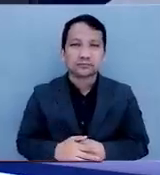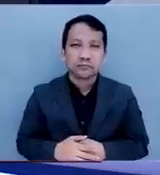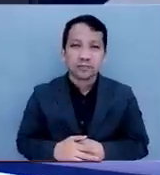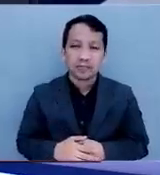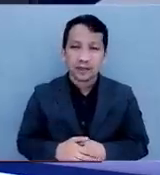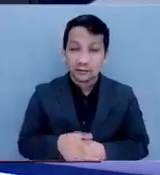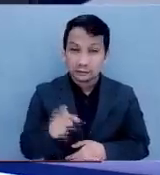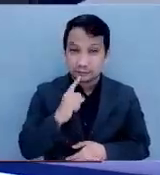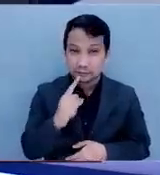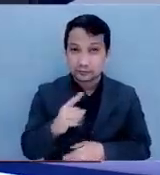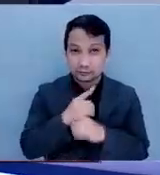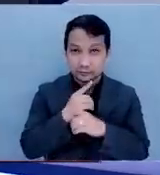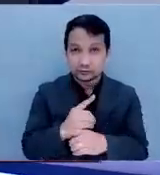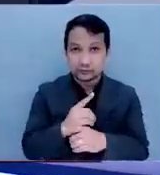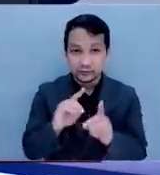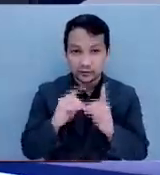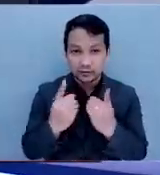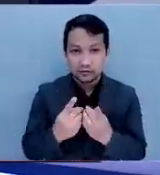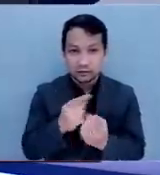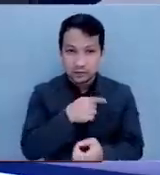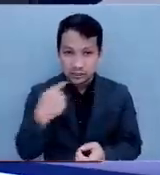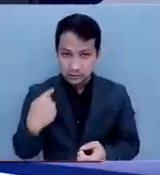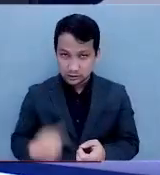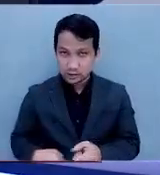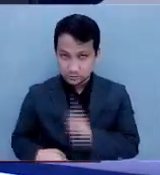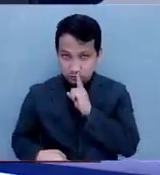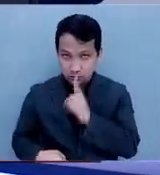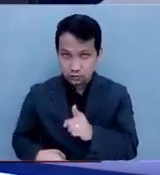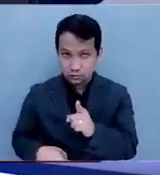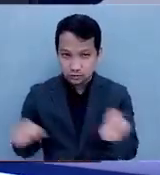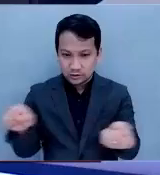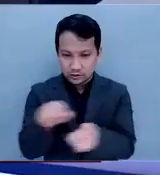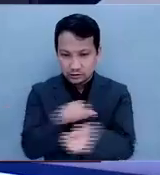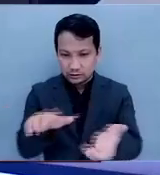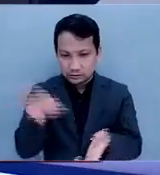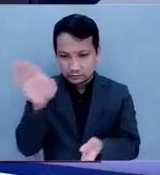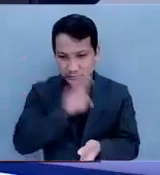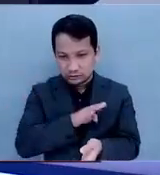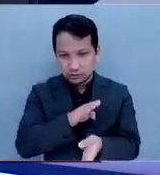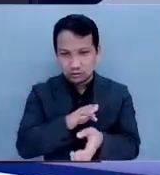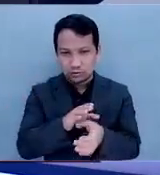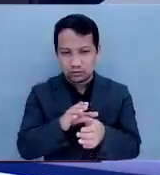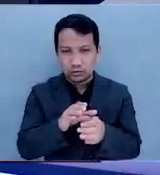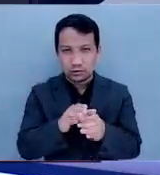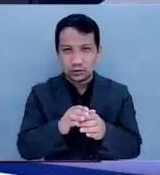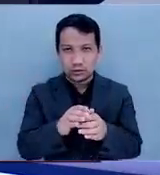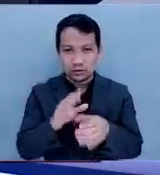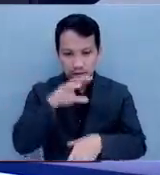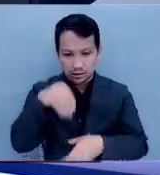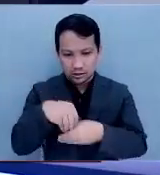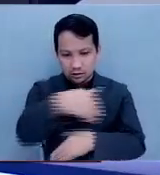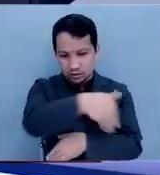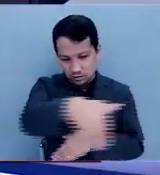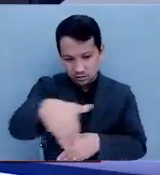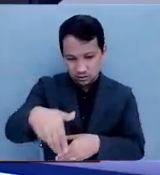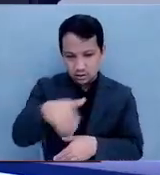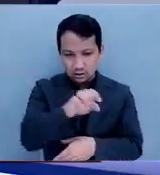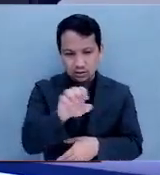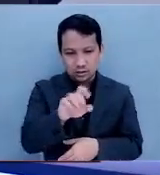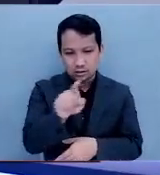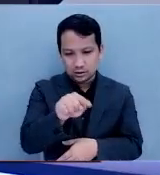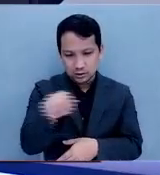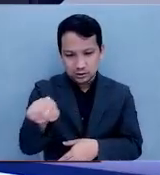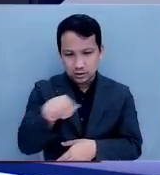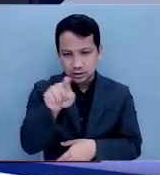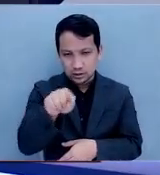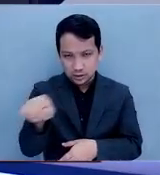Inaalam na rin ng Defense Department kung mga Chinese vessels nga ang sumira sa mga bahura na nasa loob ng ating exclusive economic zone. Posible rin daw na may